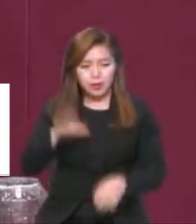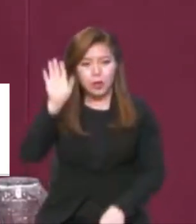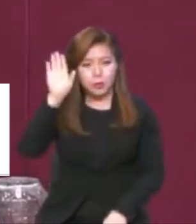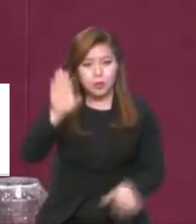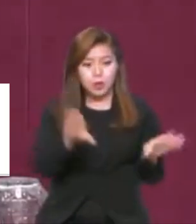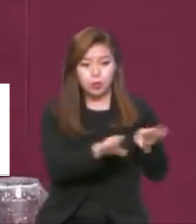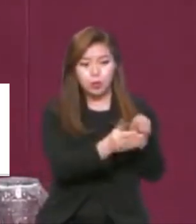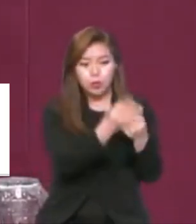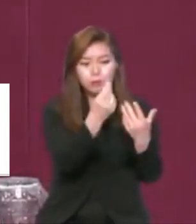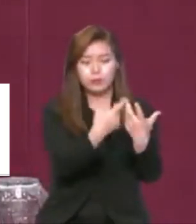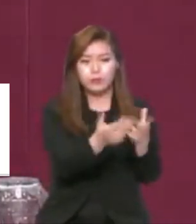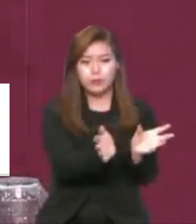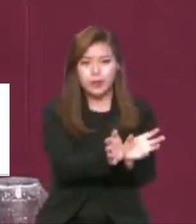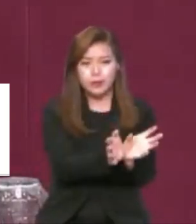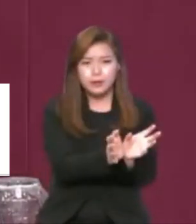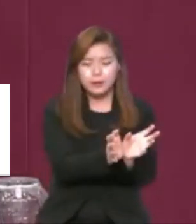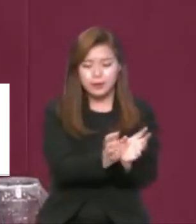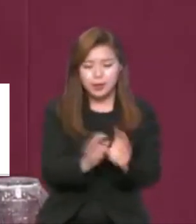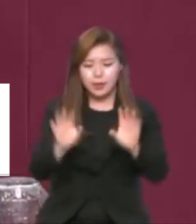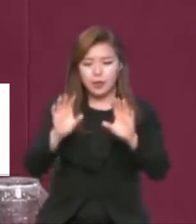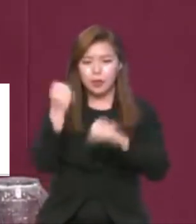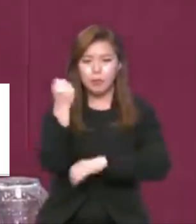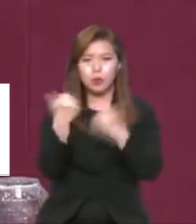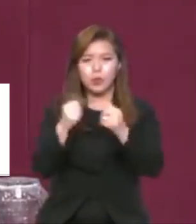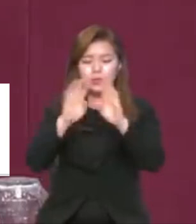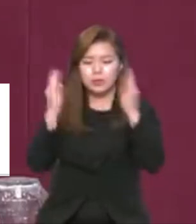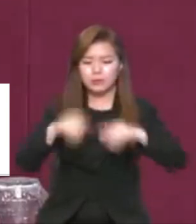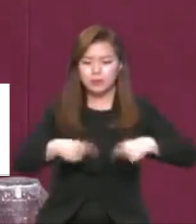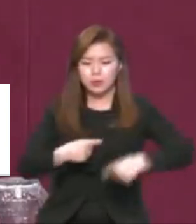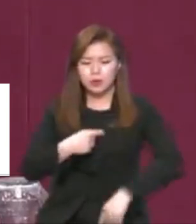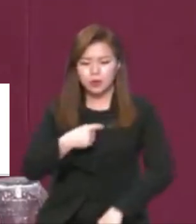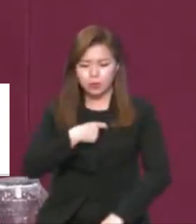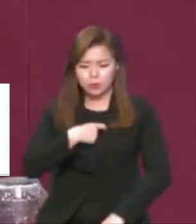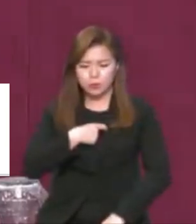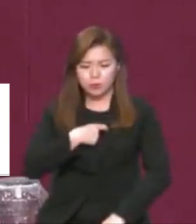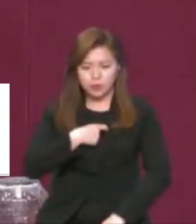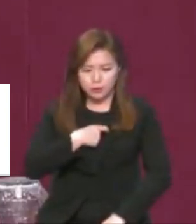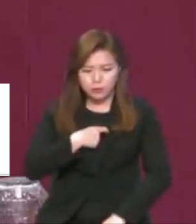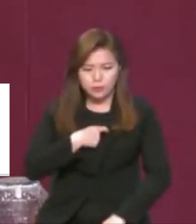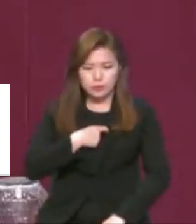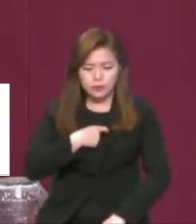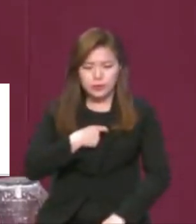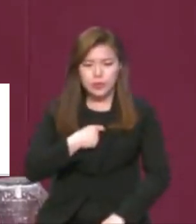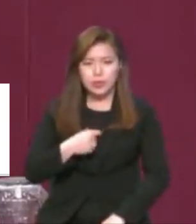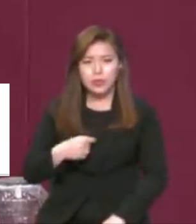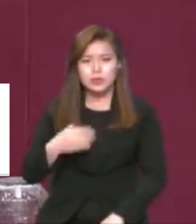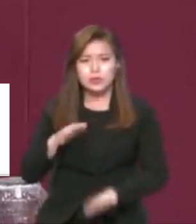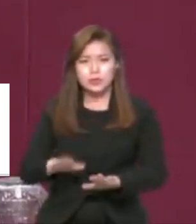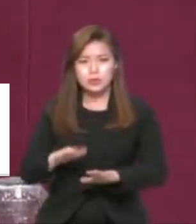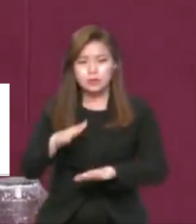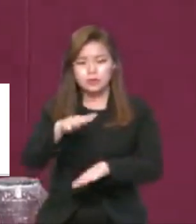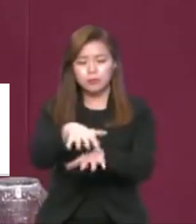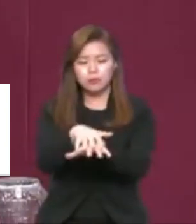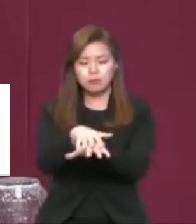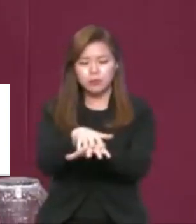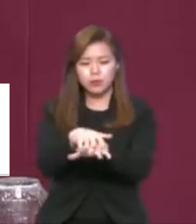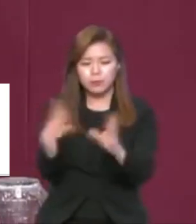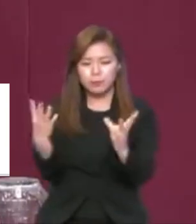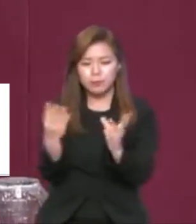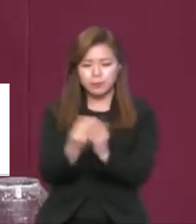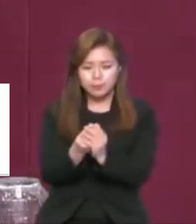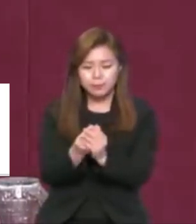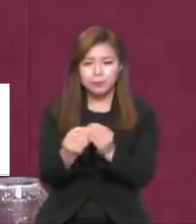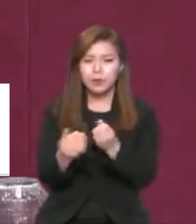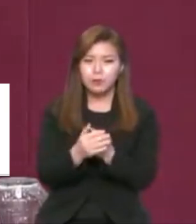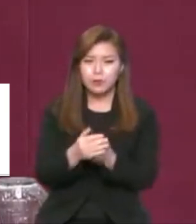불참한 상태에서 원구성을 하게 되어 대단히 송구스럽게 생각합니다. 코로나19로